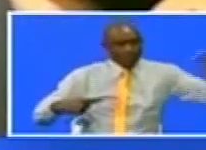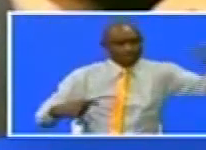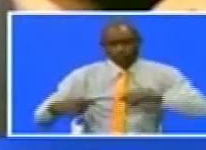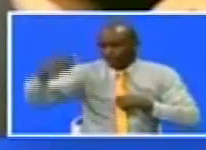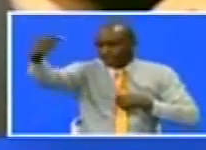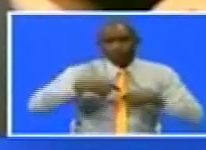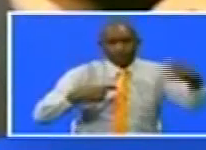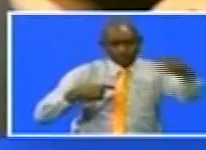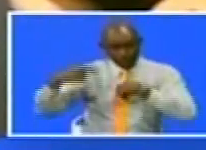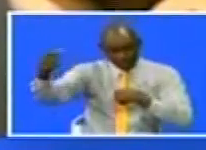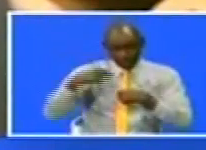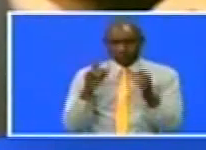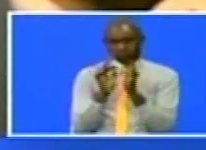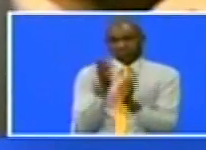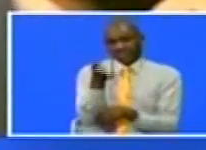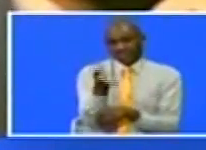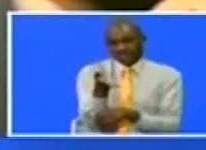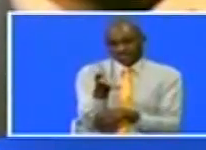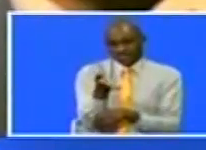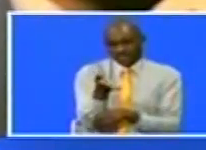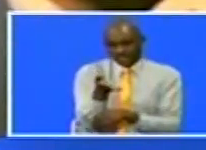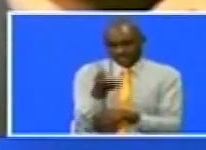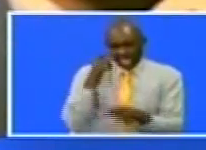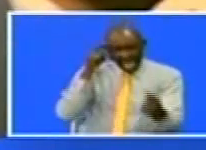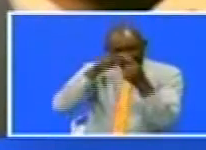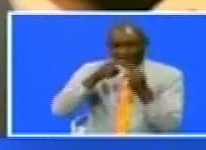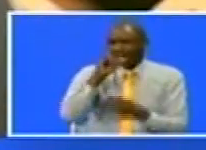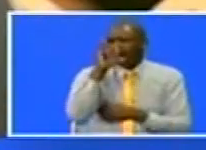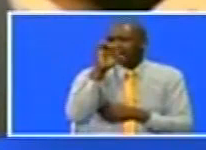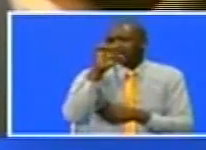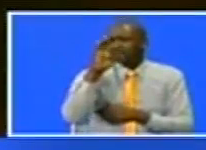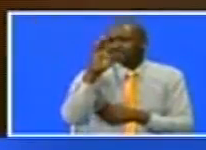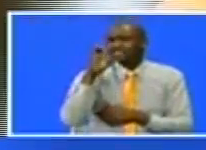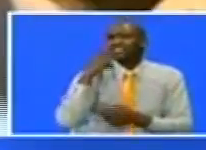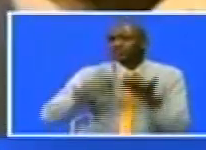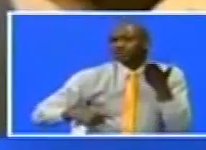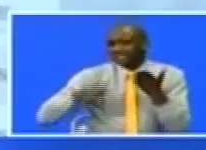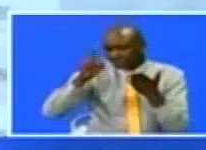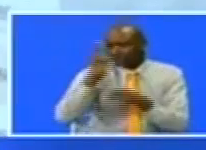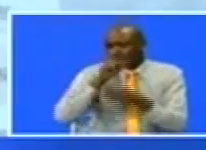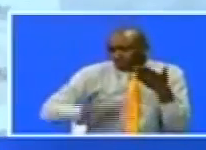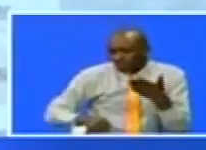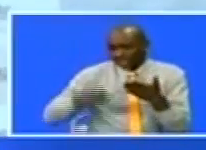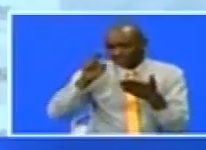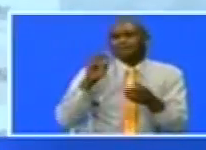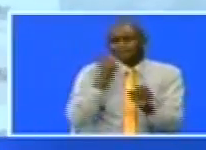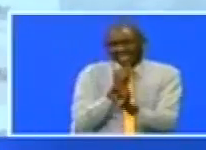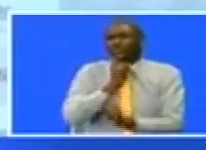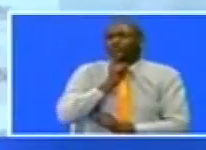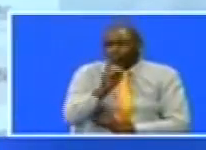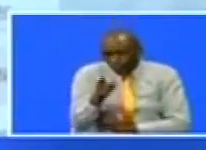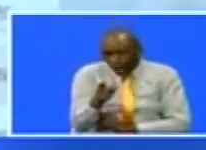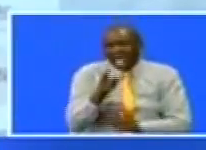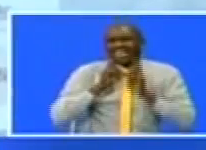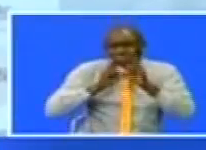mtandao. Hiyo ni kulingana na lile lengo la IBC ambapo walikuwa wamesema kwamba watakuwa wanahakikisha kwamba